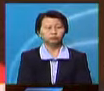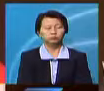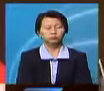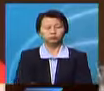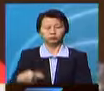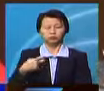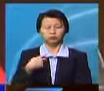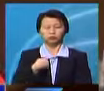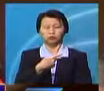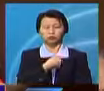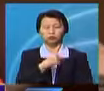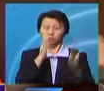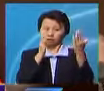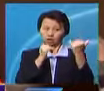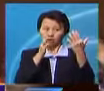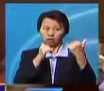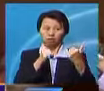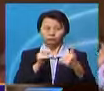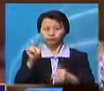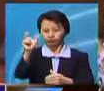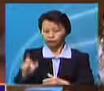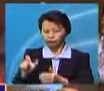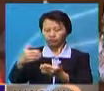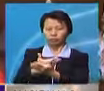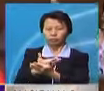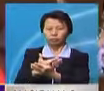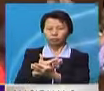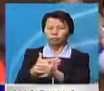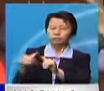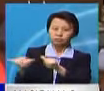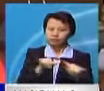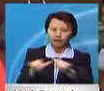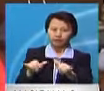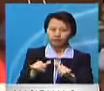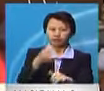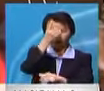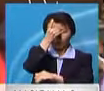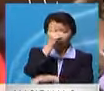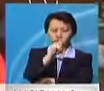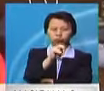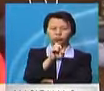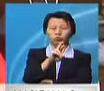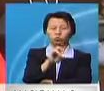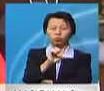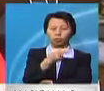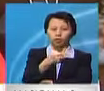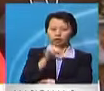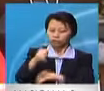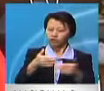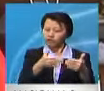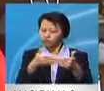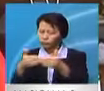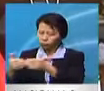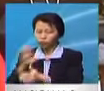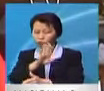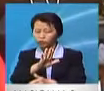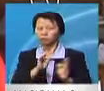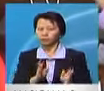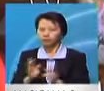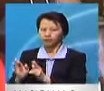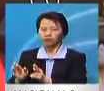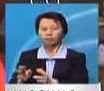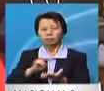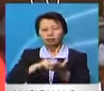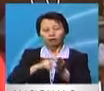Kita harap moga calon yang baru ni samalah macam arwah, boleh meneruskan legasi dia. Maknanya apa yang